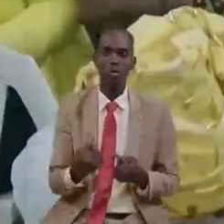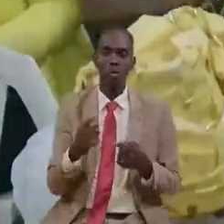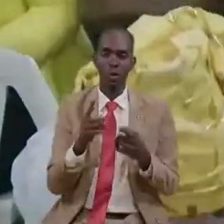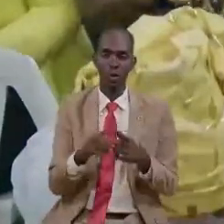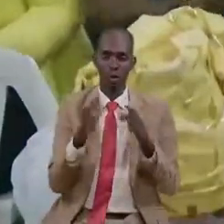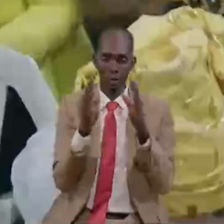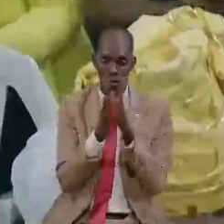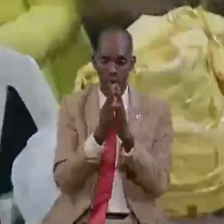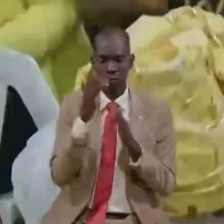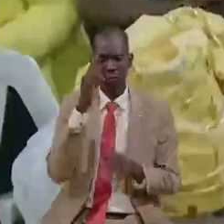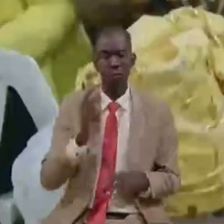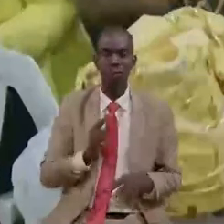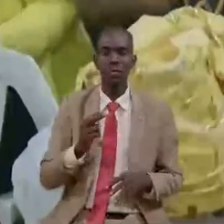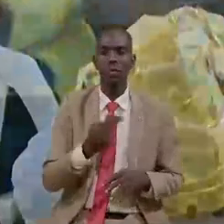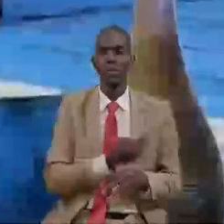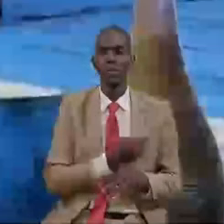nous.